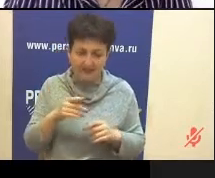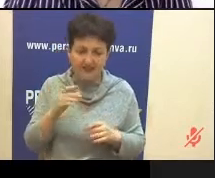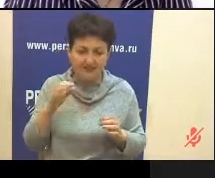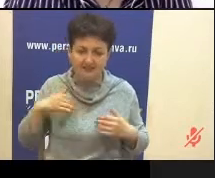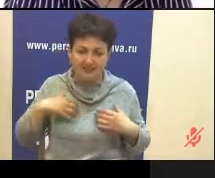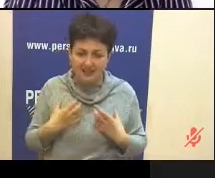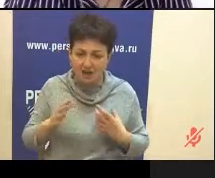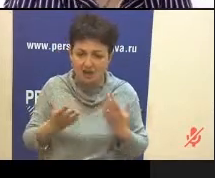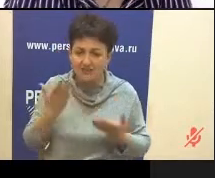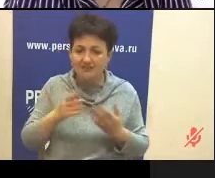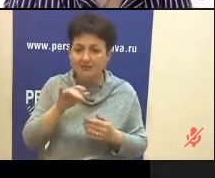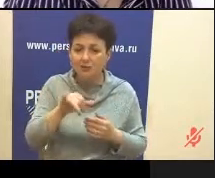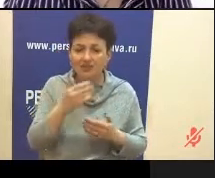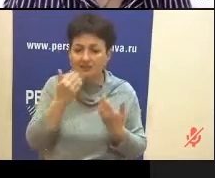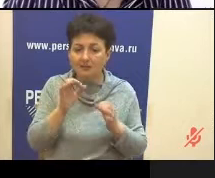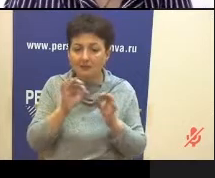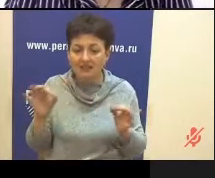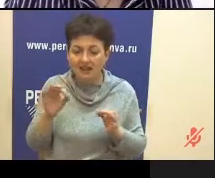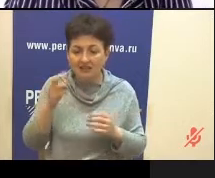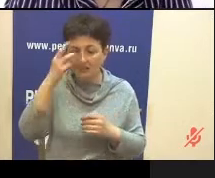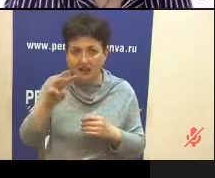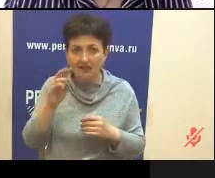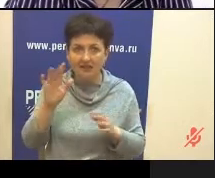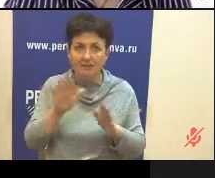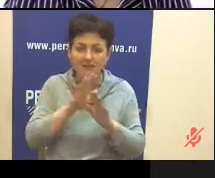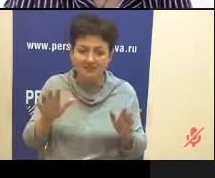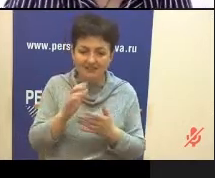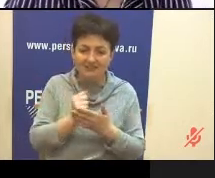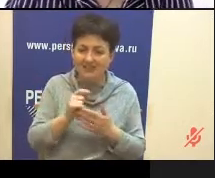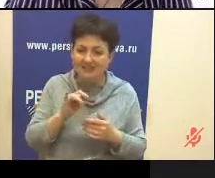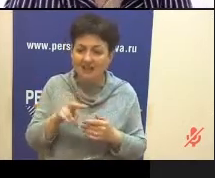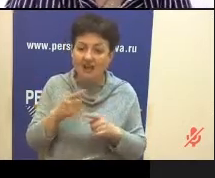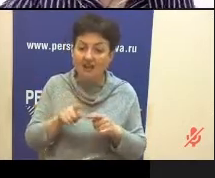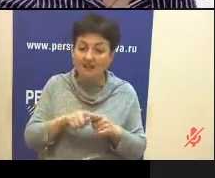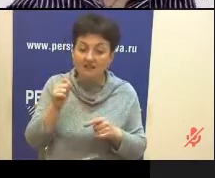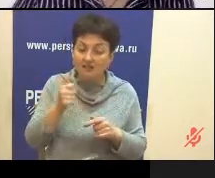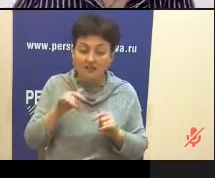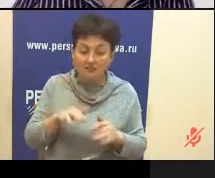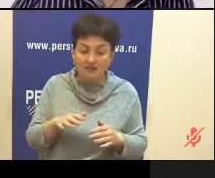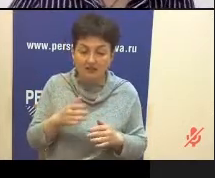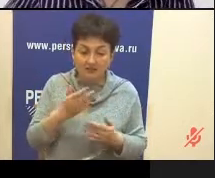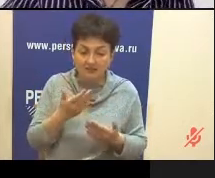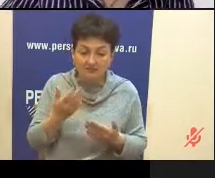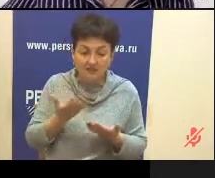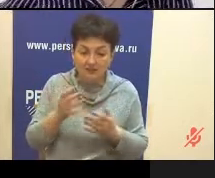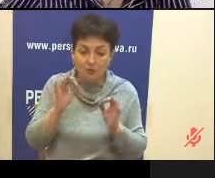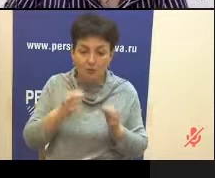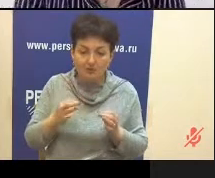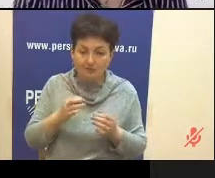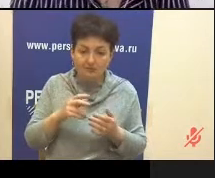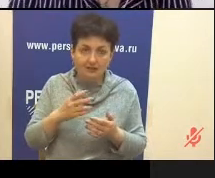поэтому не отчаивайтесь, если у вас нет прекрасных моделей и певиц в арсенале, это на самом деле никоим